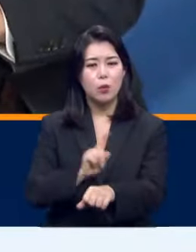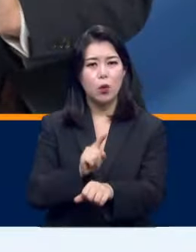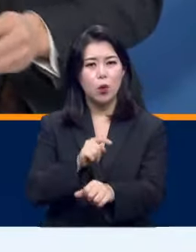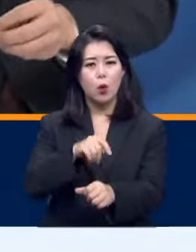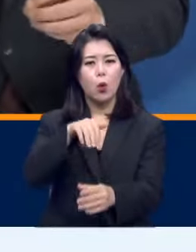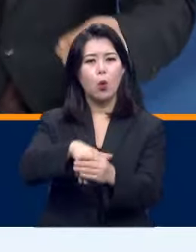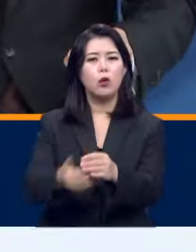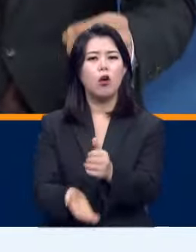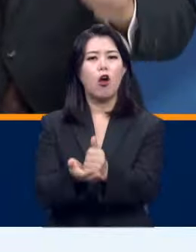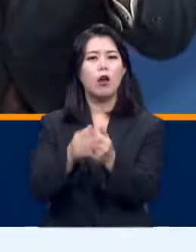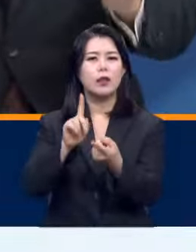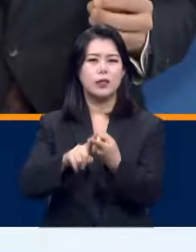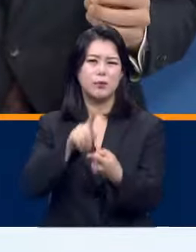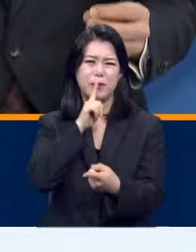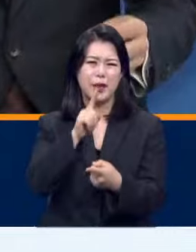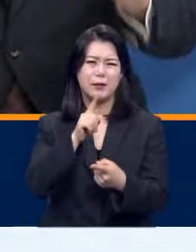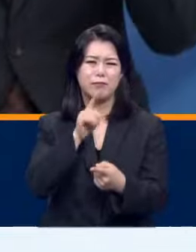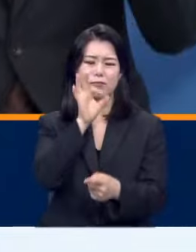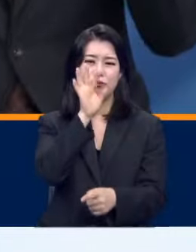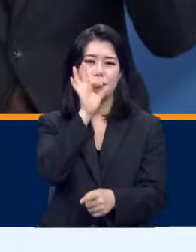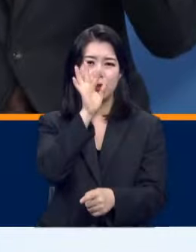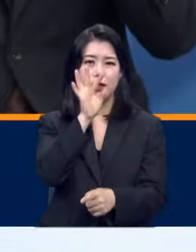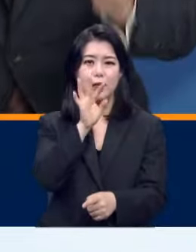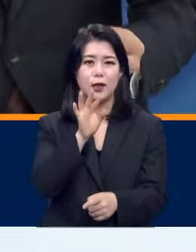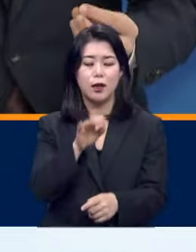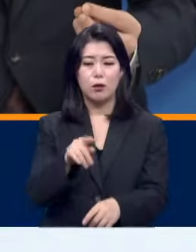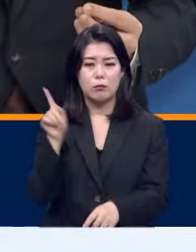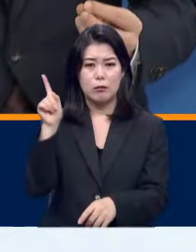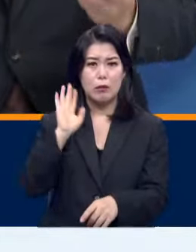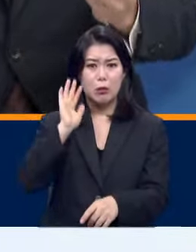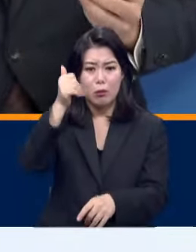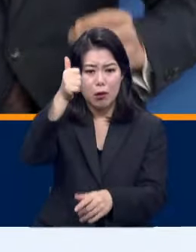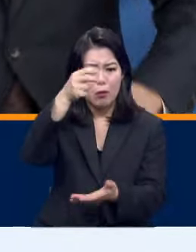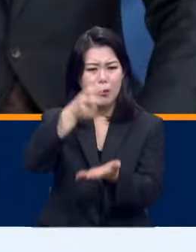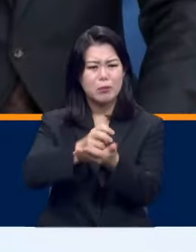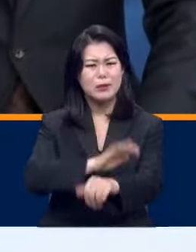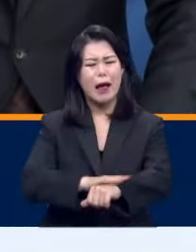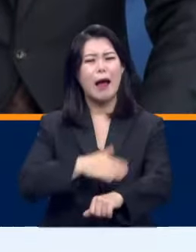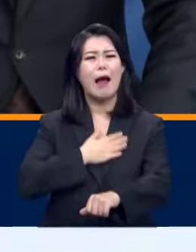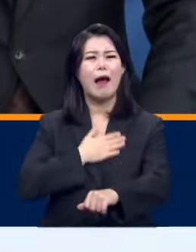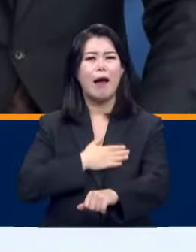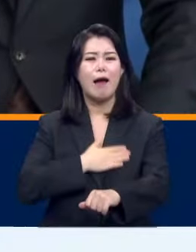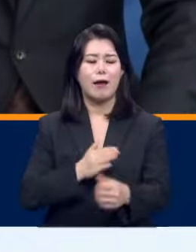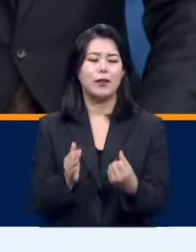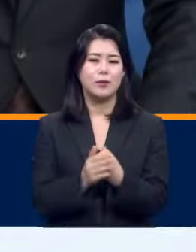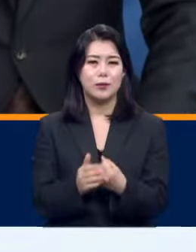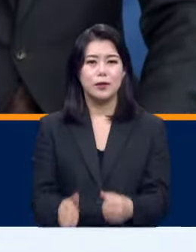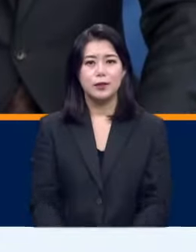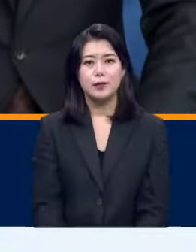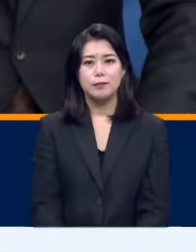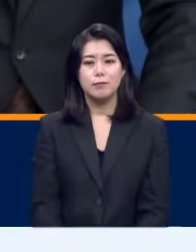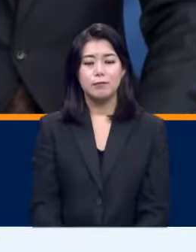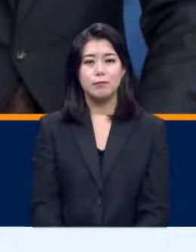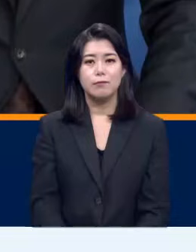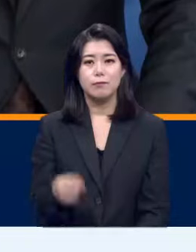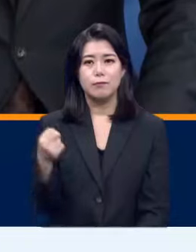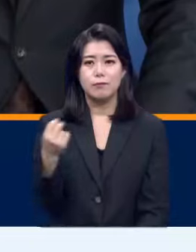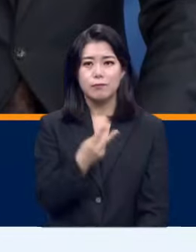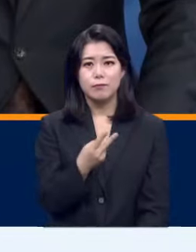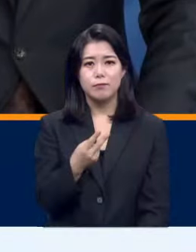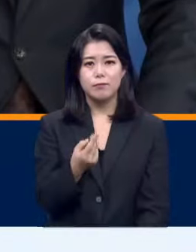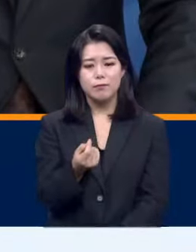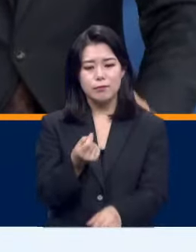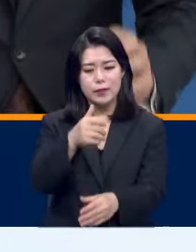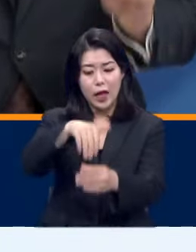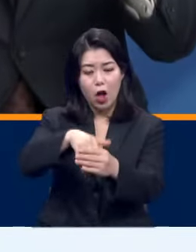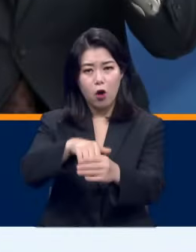관해서 했을 리가 없다 윤석열 대통령이 법을 가장 잘 아는 사람이라고 판단해야지 맞을 것이고요 여기에 작은 선거 뭐